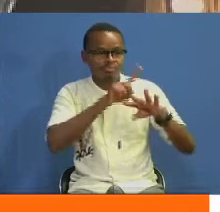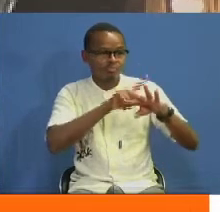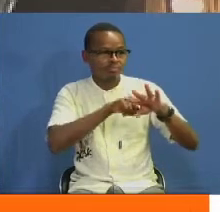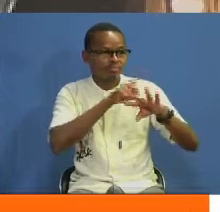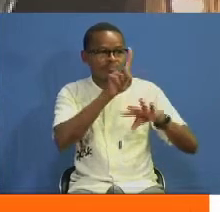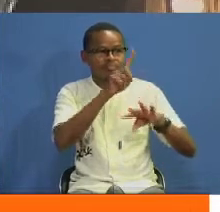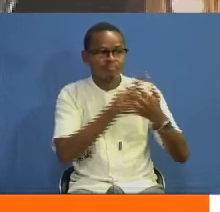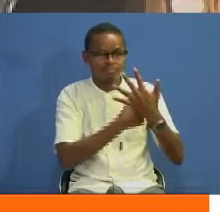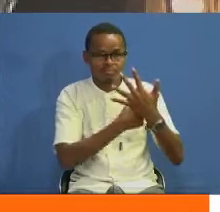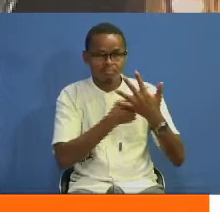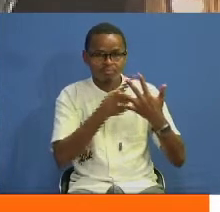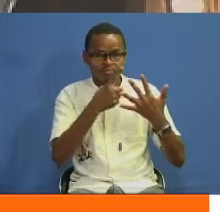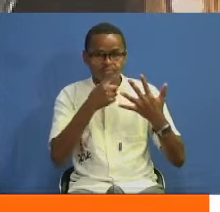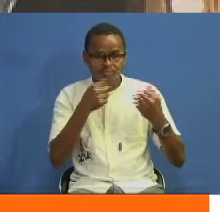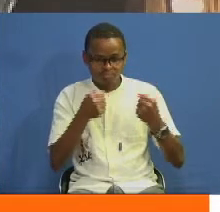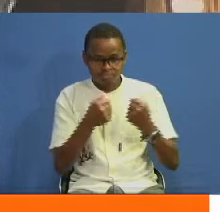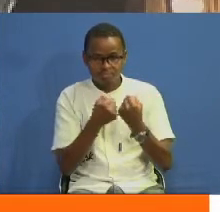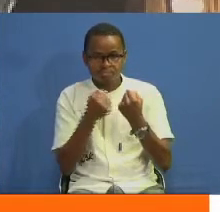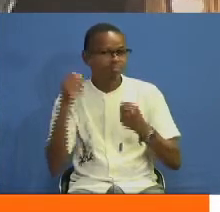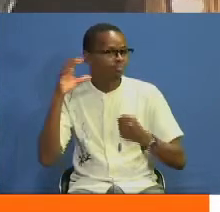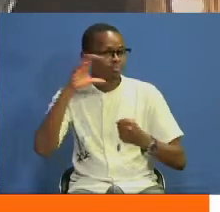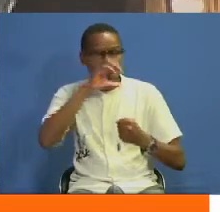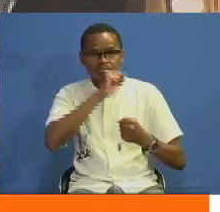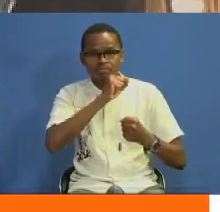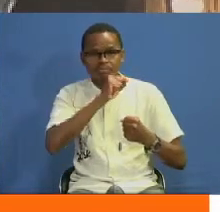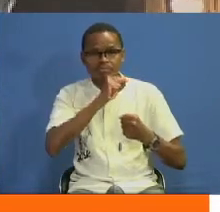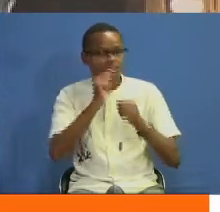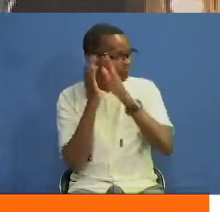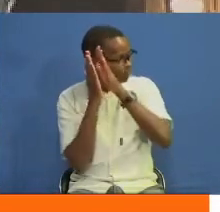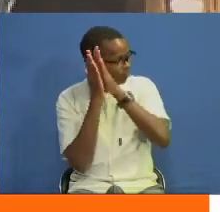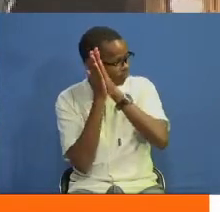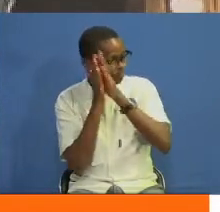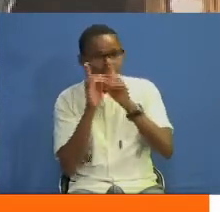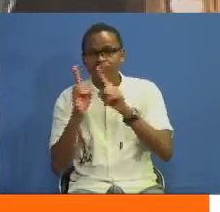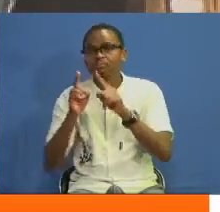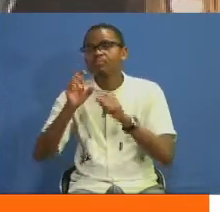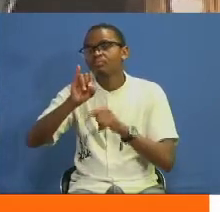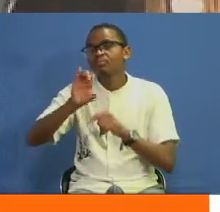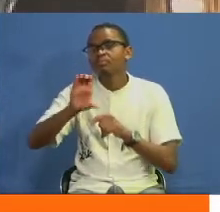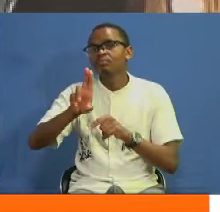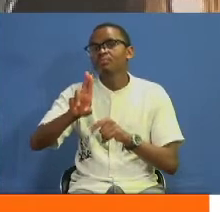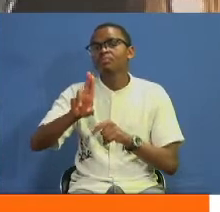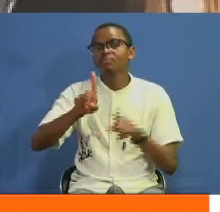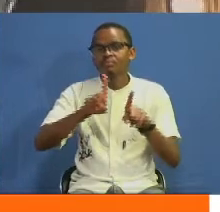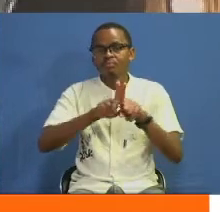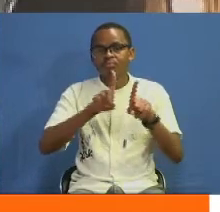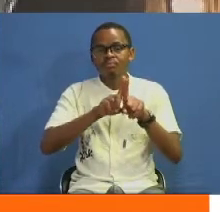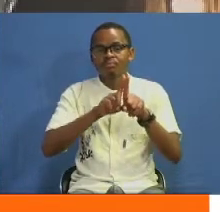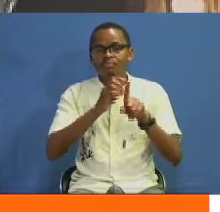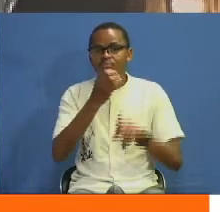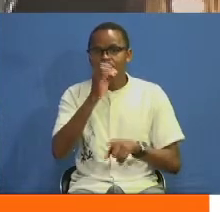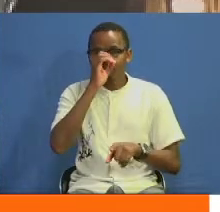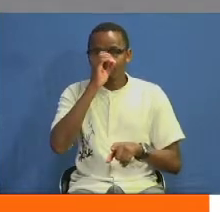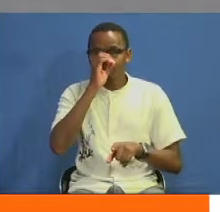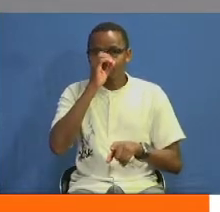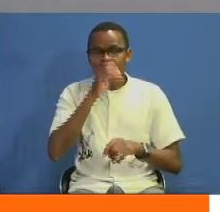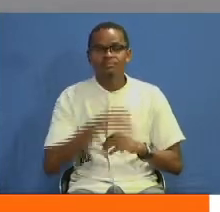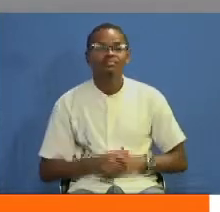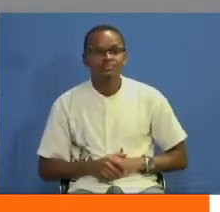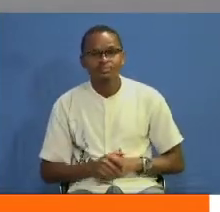moja, vikisababishwa na ukosefu wa vitanda kwenye vyumba vya huduma za dharura na oxygen.